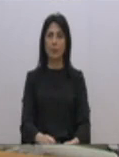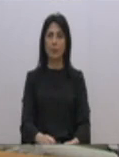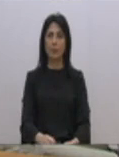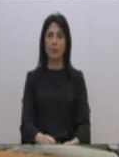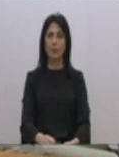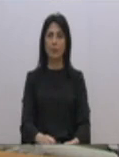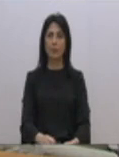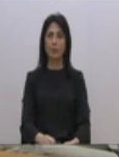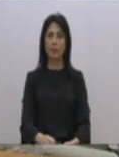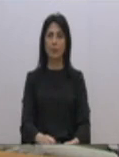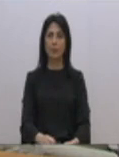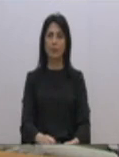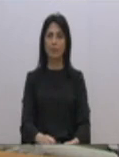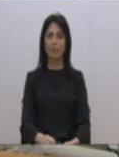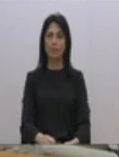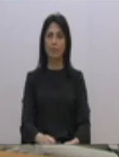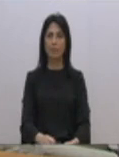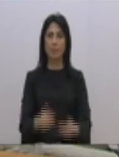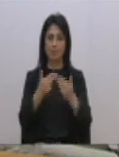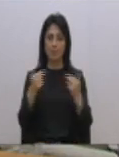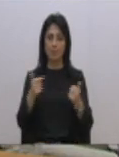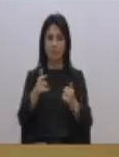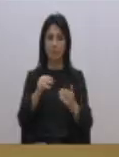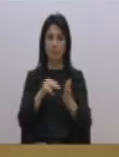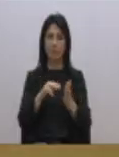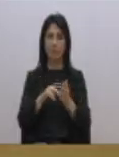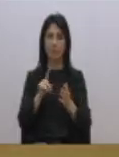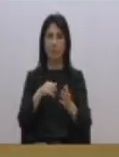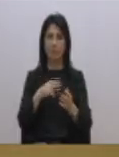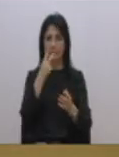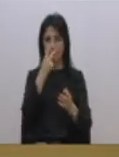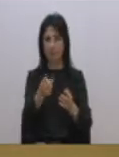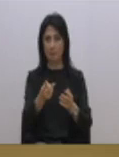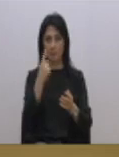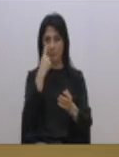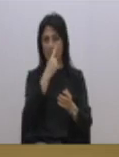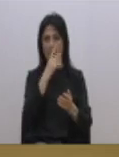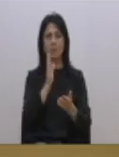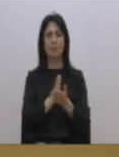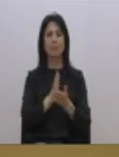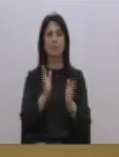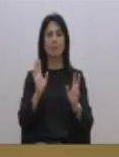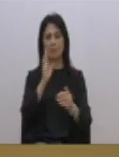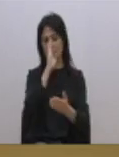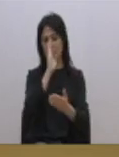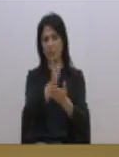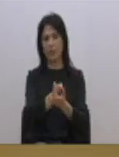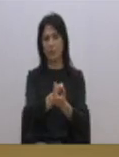baton. Sula vizia, când șefa se o sisa, ce ne ha darba și vihile, te sars. Pirda